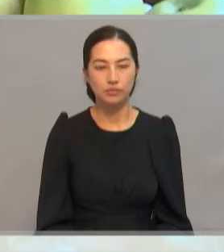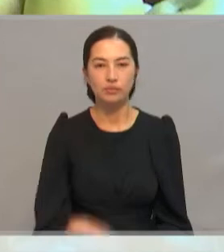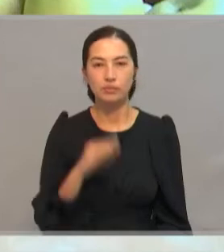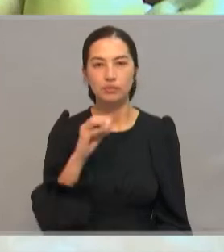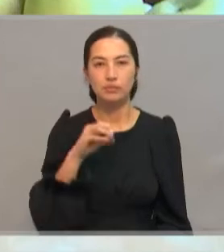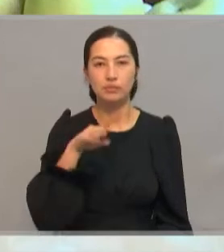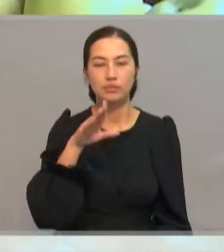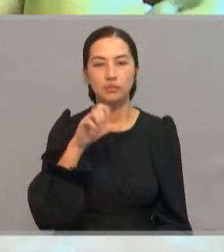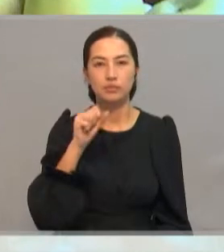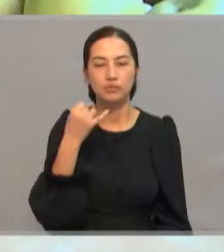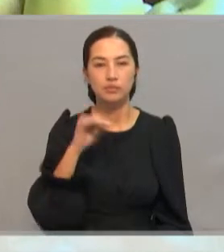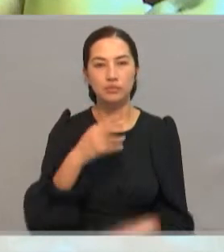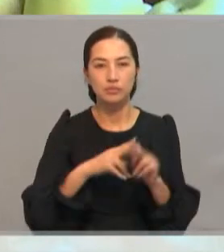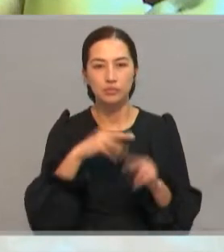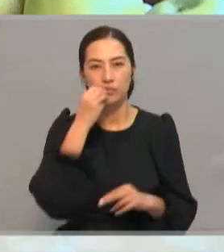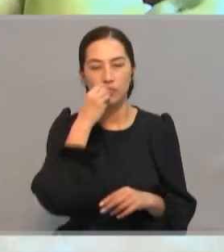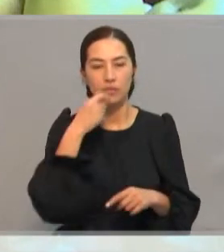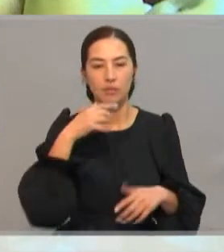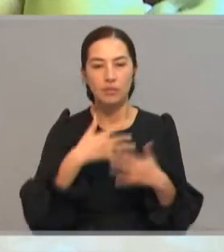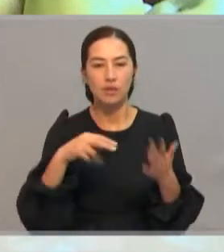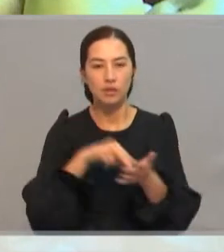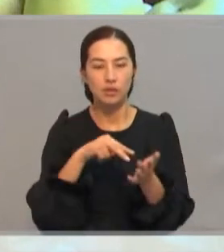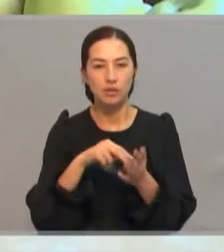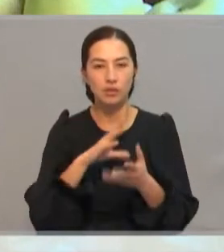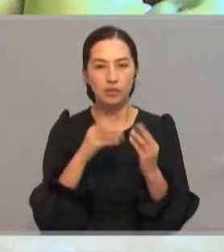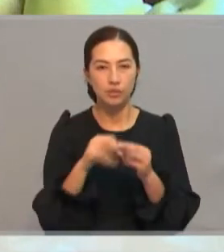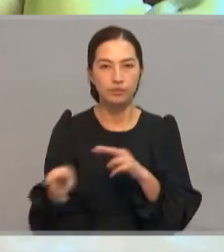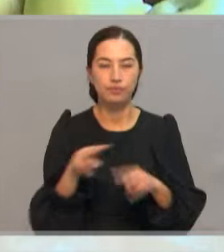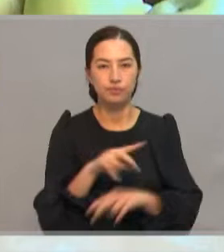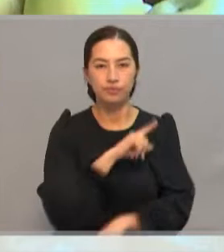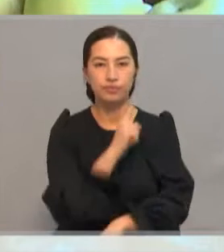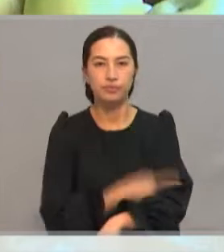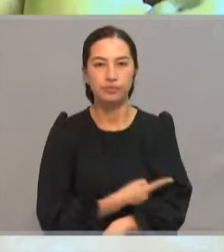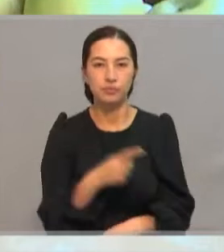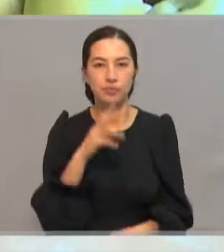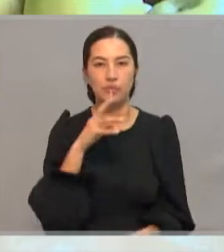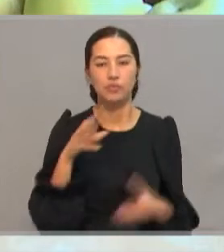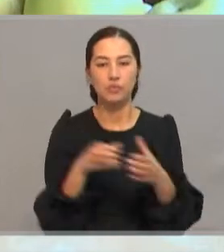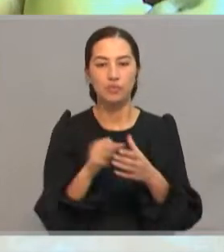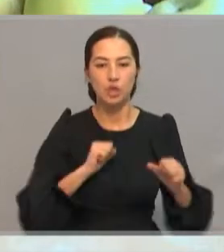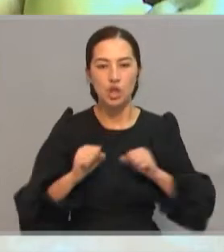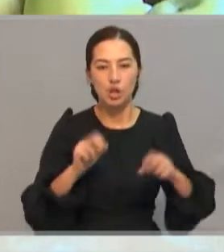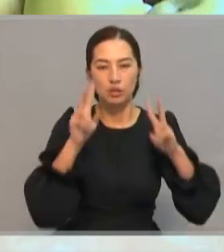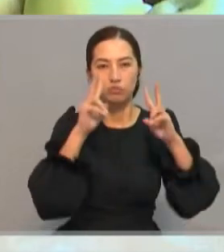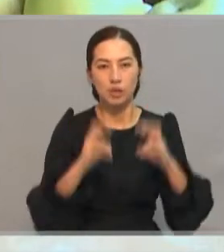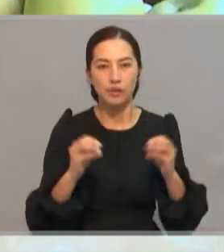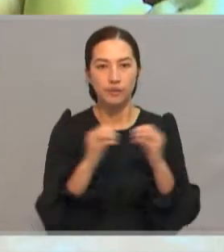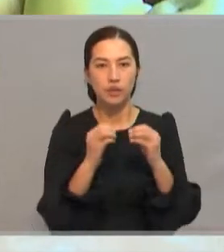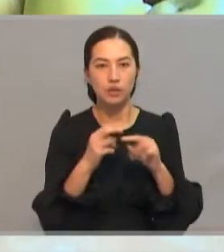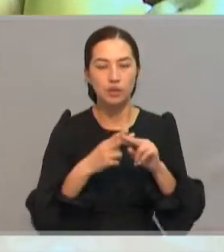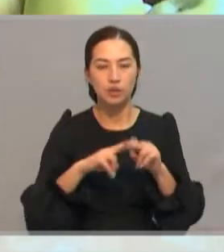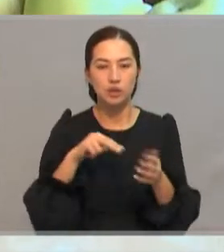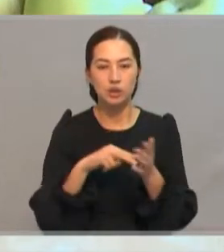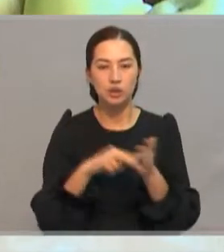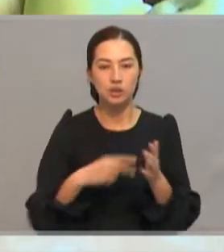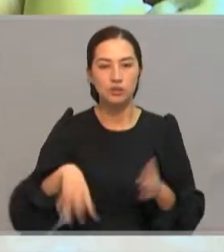Жетісай ауданында әлеуметтік азық-түлік өнімдерінің бағасына бақылау күшейтілді. Қазір ауданда арнайы мониторинг тобы жұмыс жасауда. Қазір аймақта баға